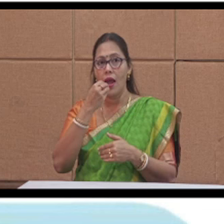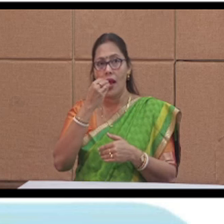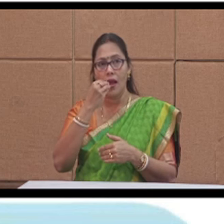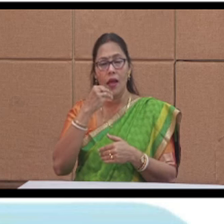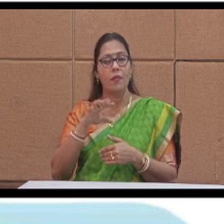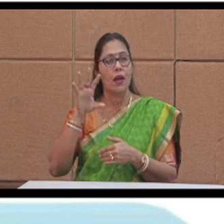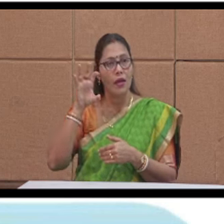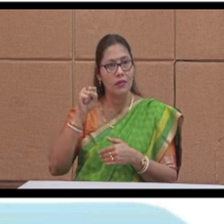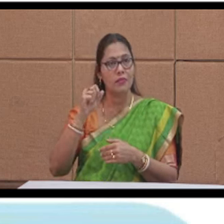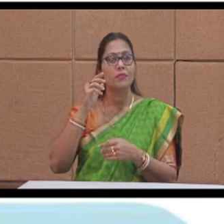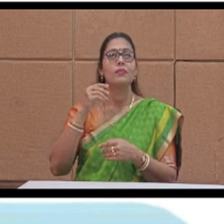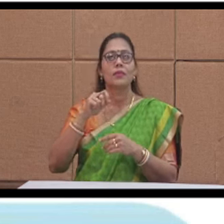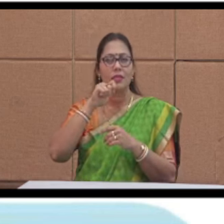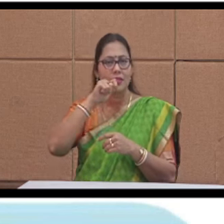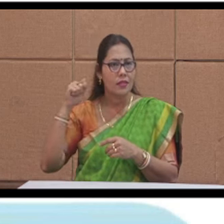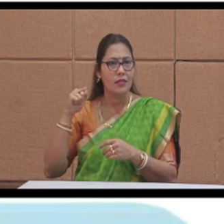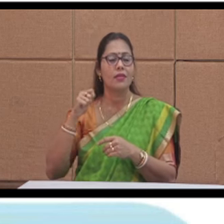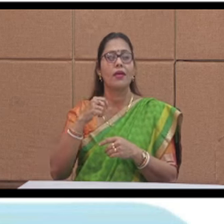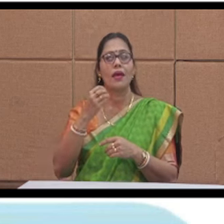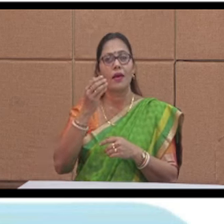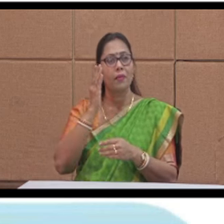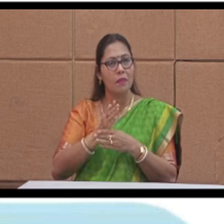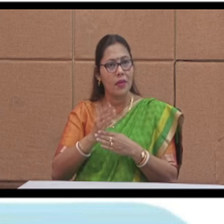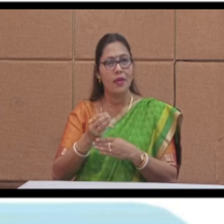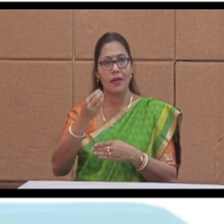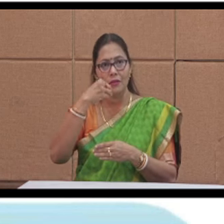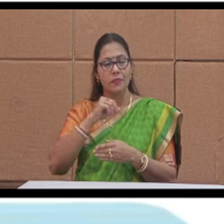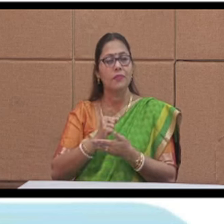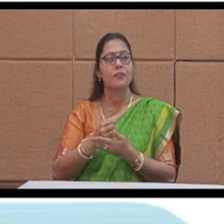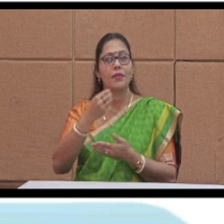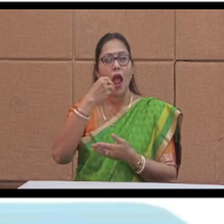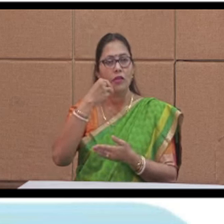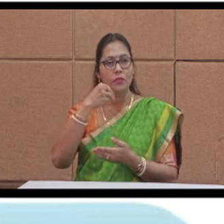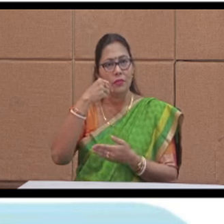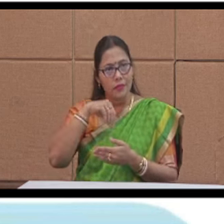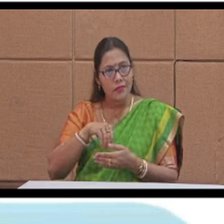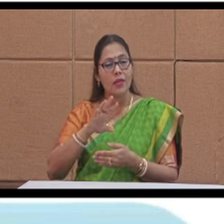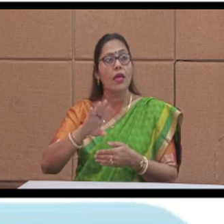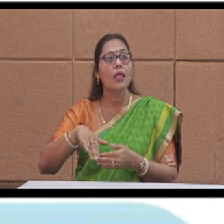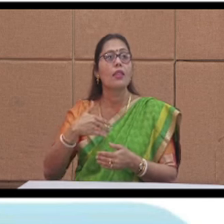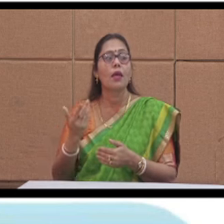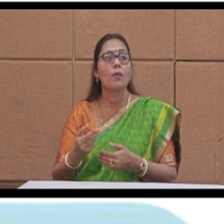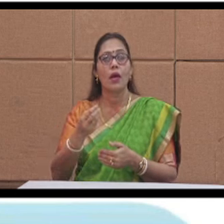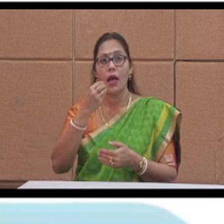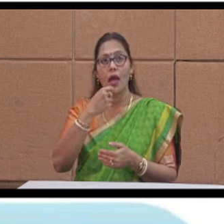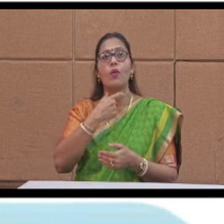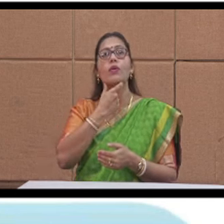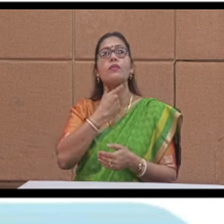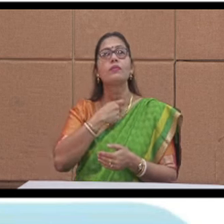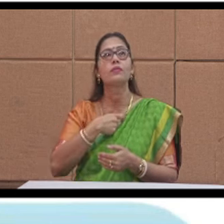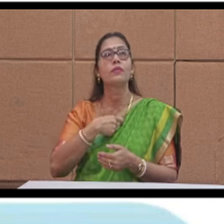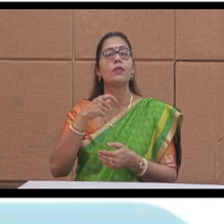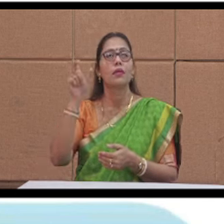খাদ্যগুলোকে কাটবো ছিড়বো ভাঙবো গুঁড়ো করবো তারপর খাদ্যনালী